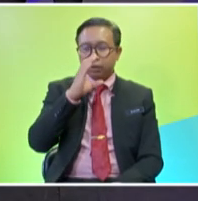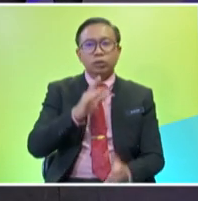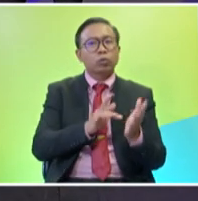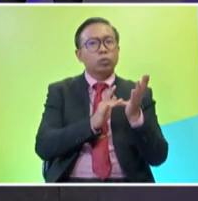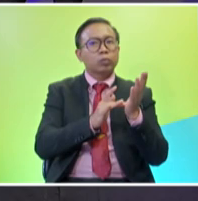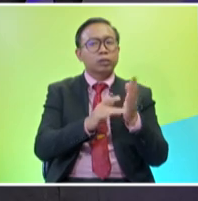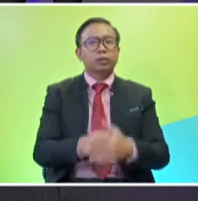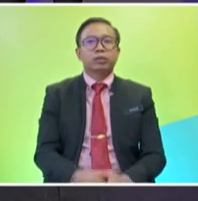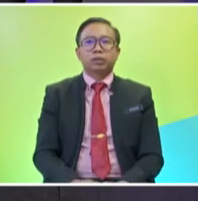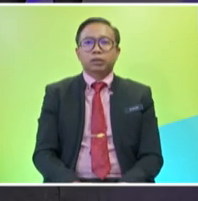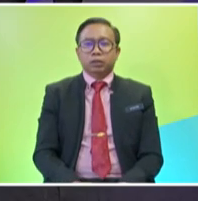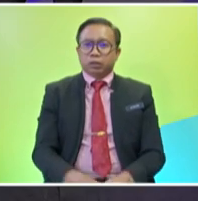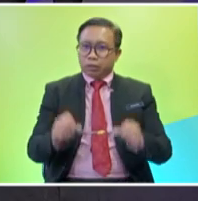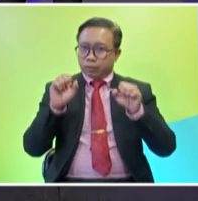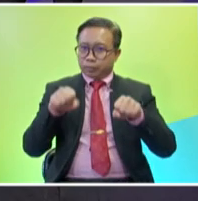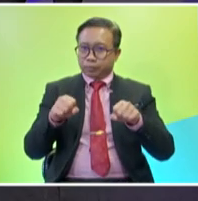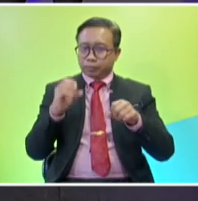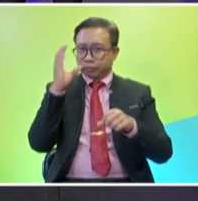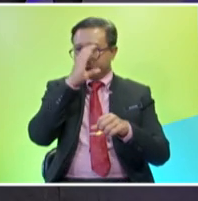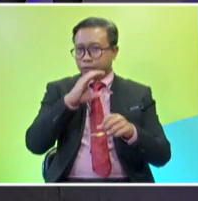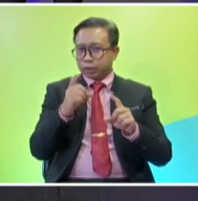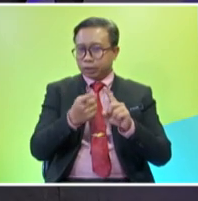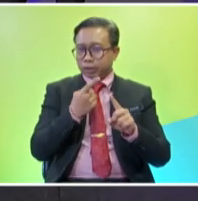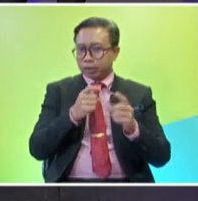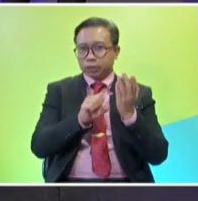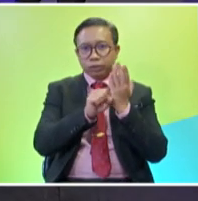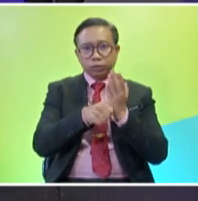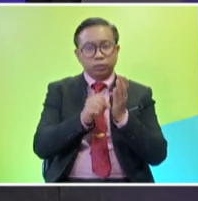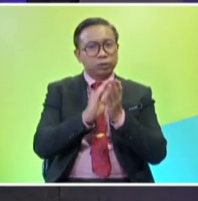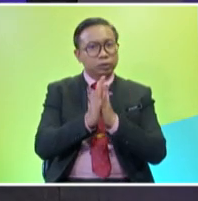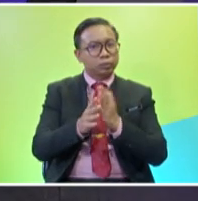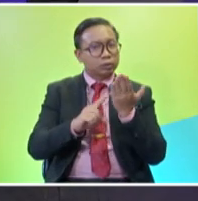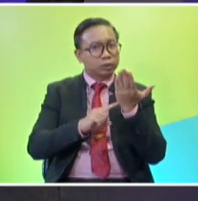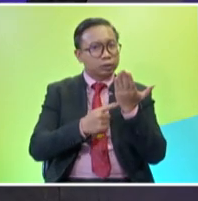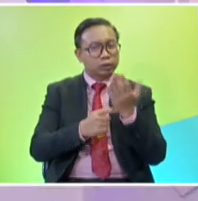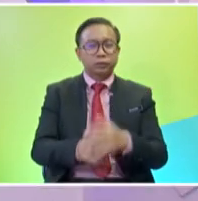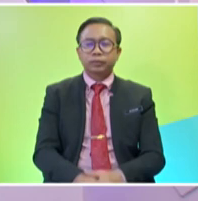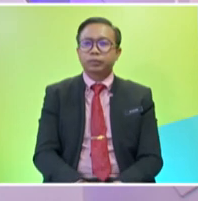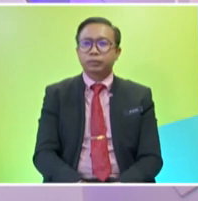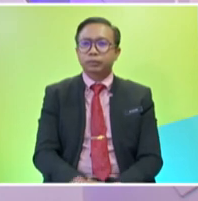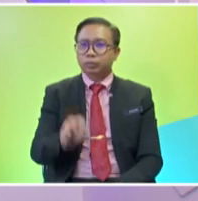kita boleh usahakan cari daripada sumber 9 jadi yang kita ada Baiklah